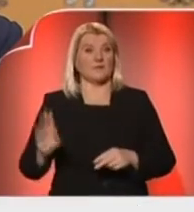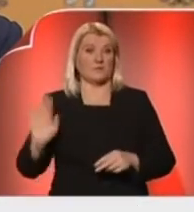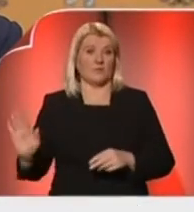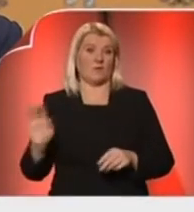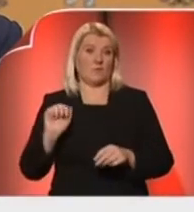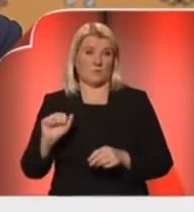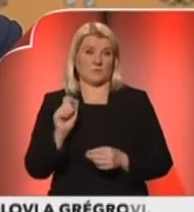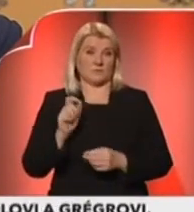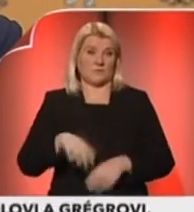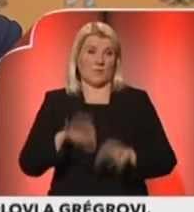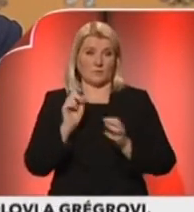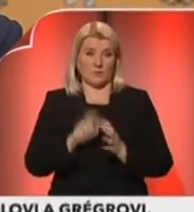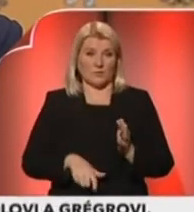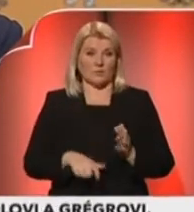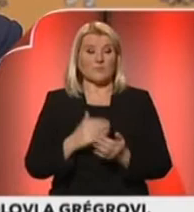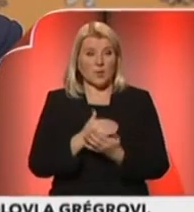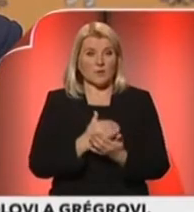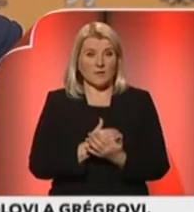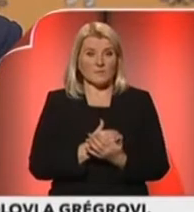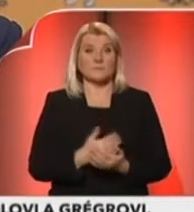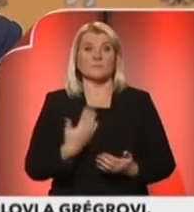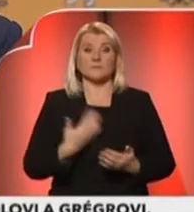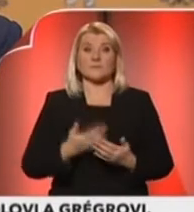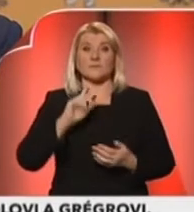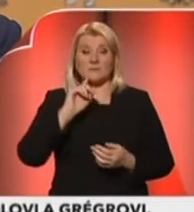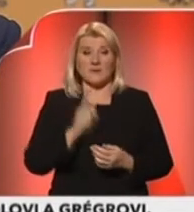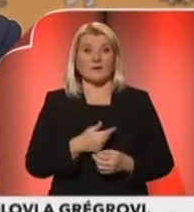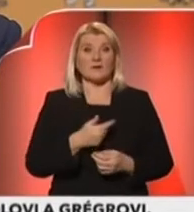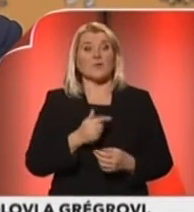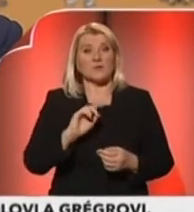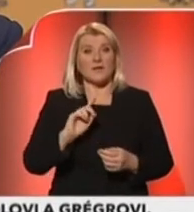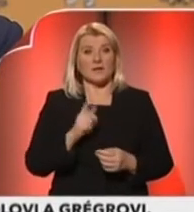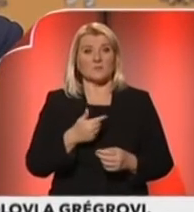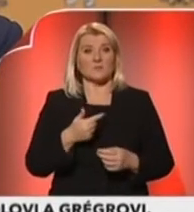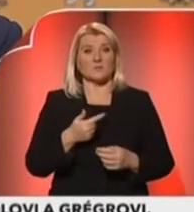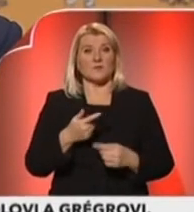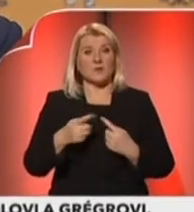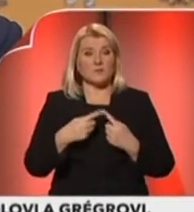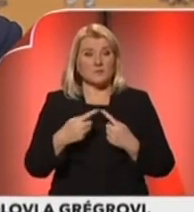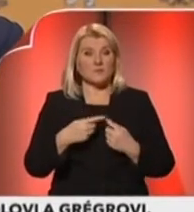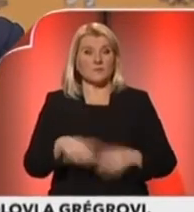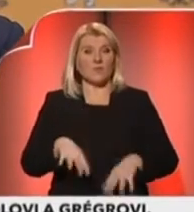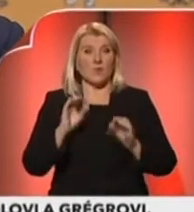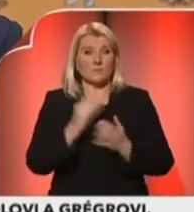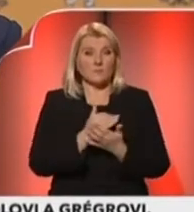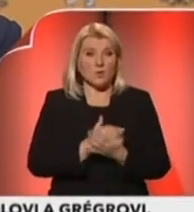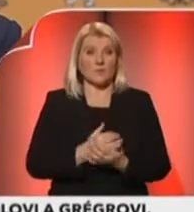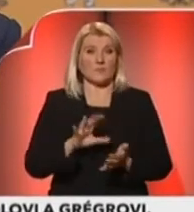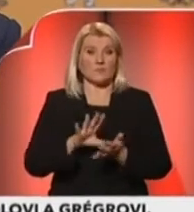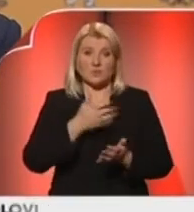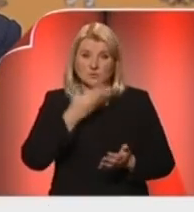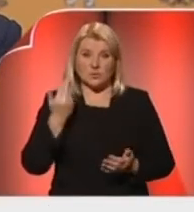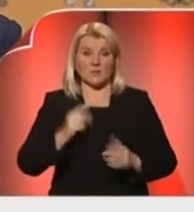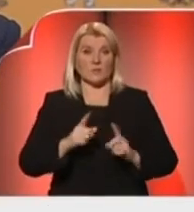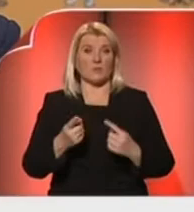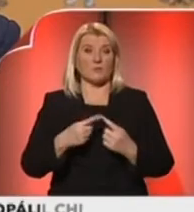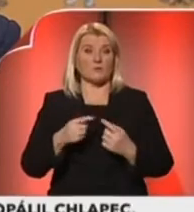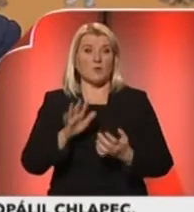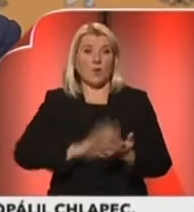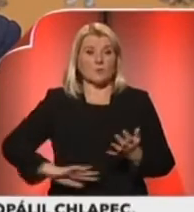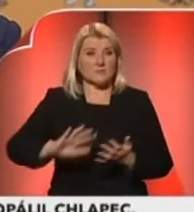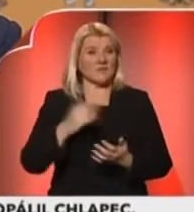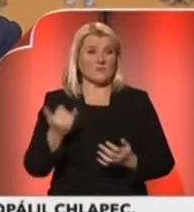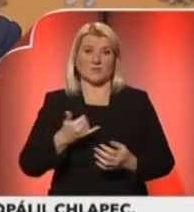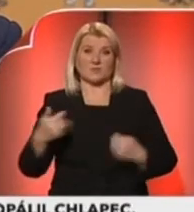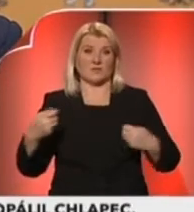volební programa. Samozřejmě nejbližší volební programy ve středních Čechách nebo i v obcích, tak vždycky máme s